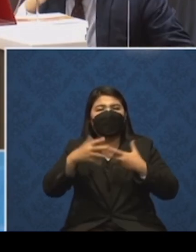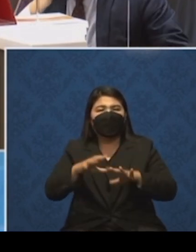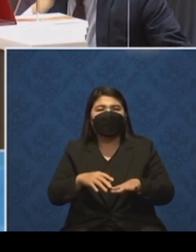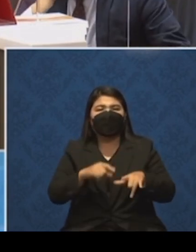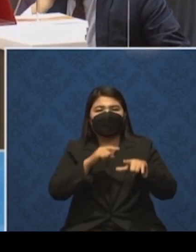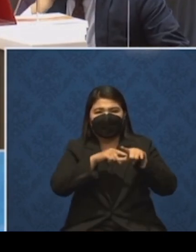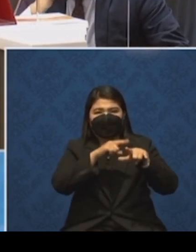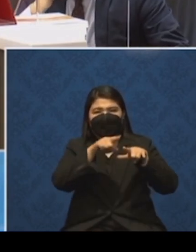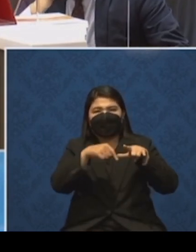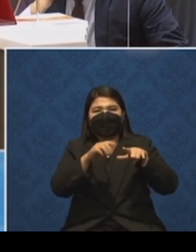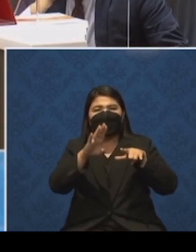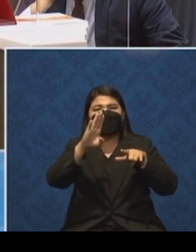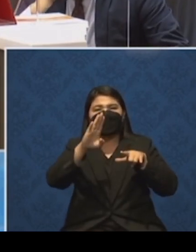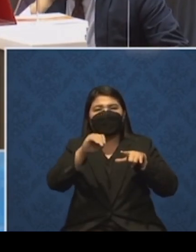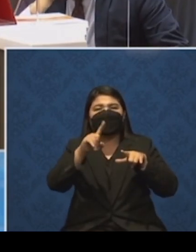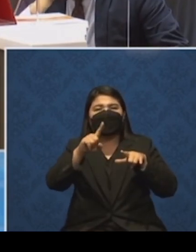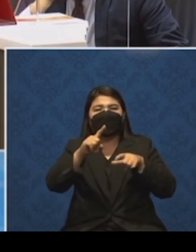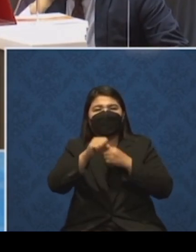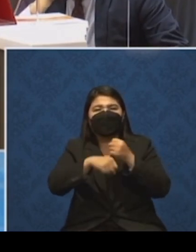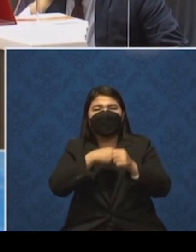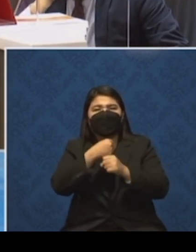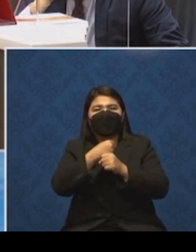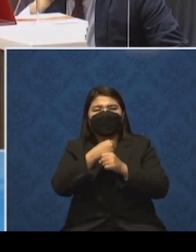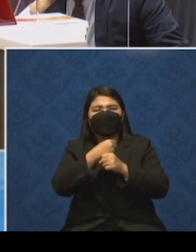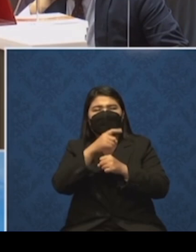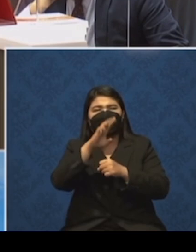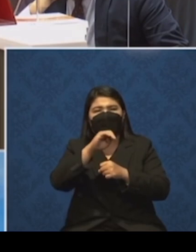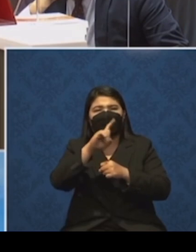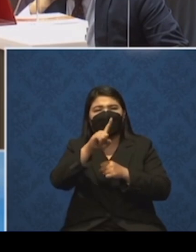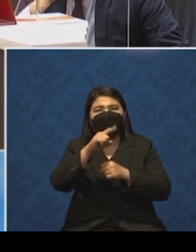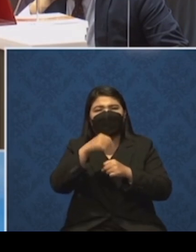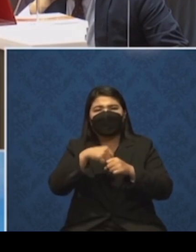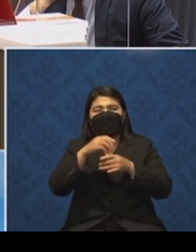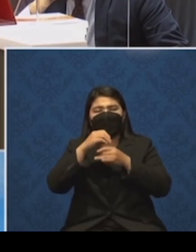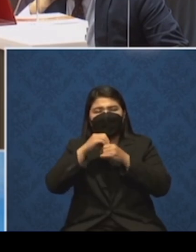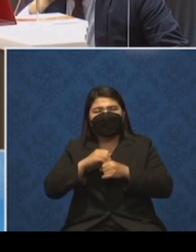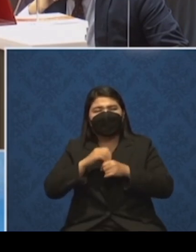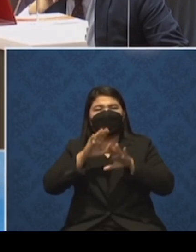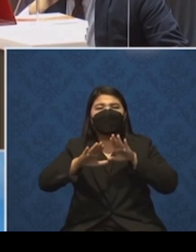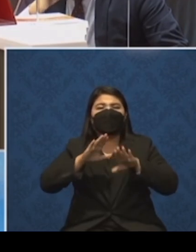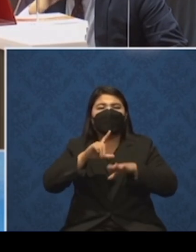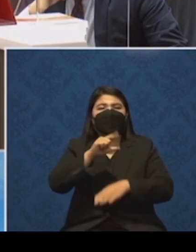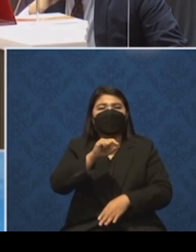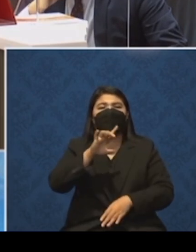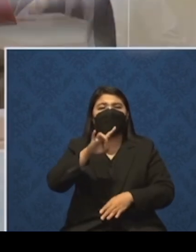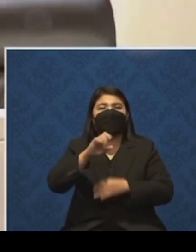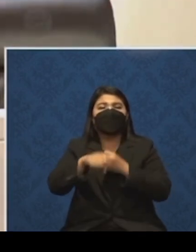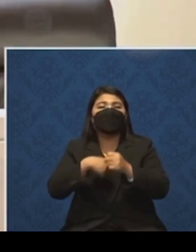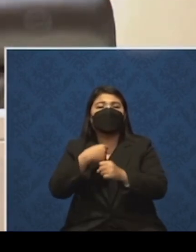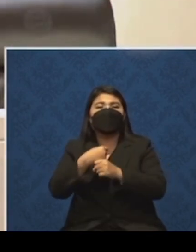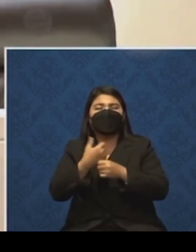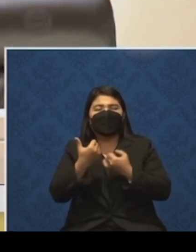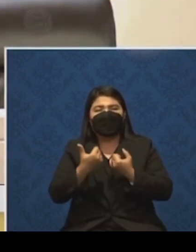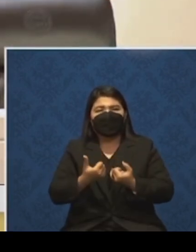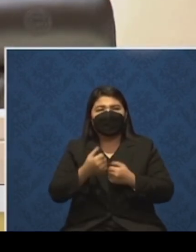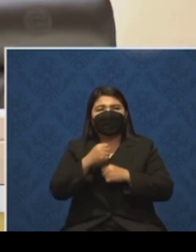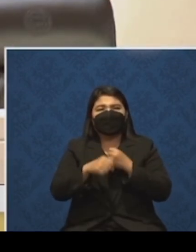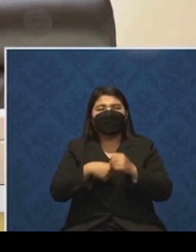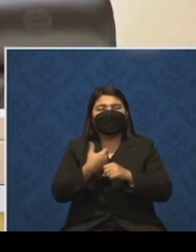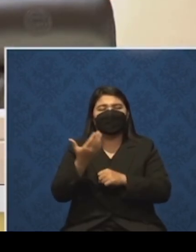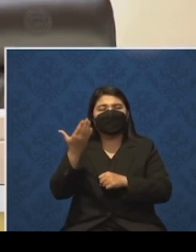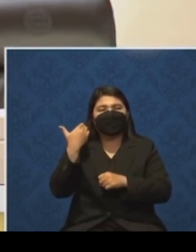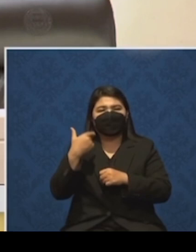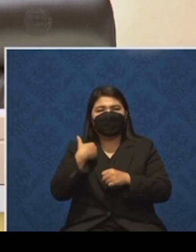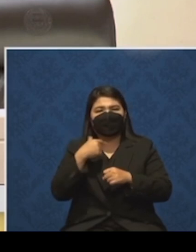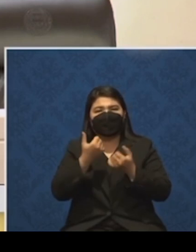41ปีเฉลี่ยแล้วที่มีอยู่นั้น28ปีเริ่มมีการปลดประจำการตั้งแต่ปี64ที่ผ่านมาและจะปล